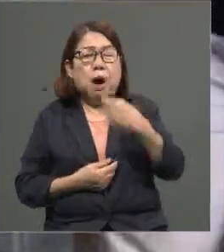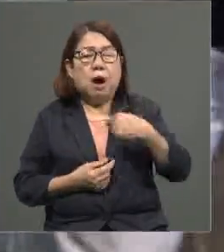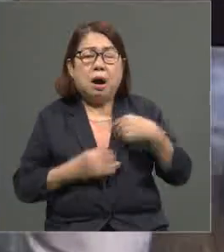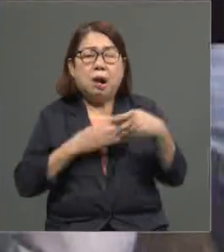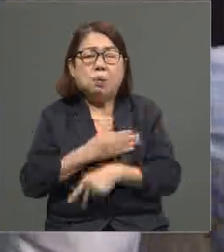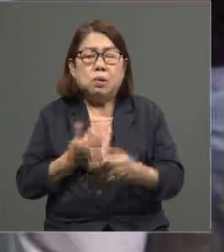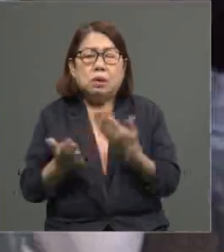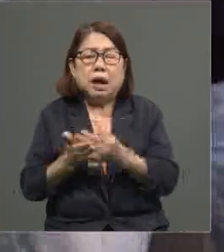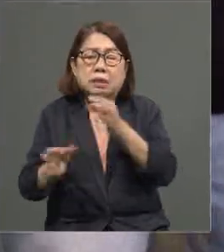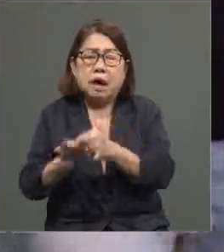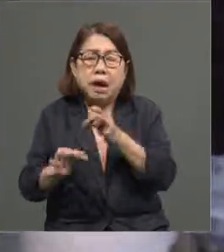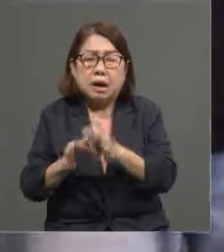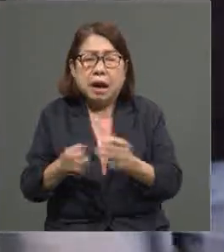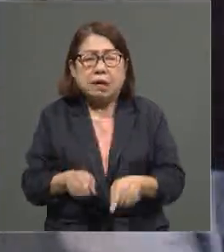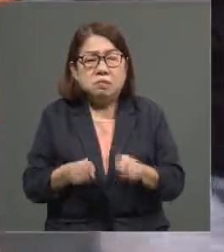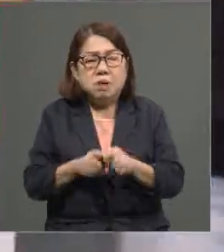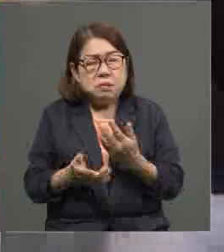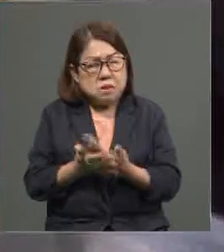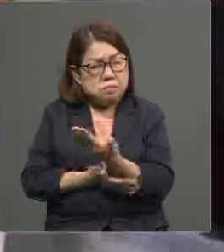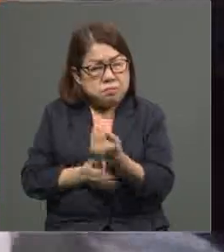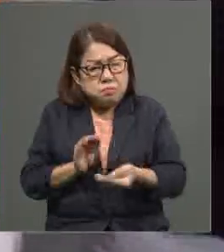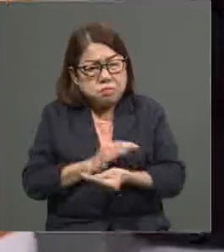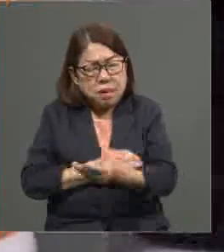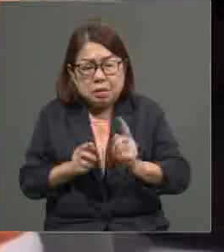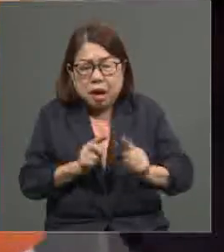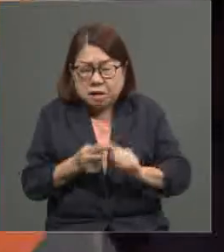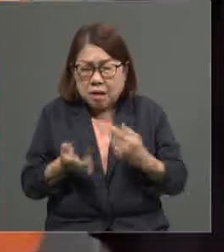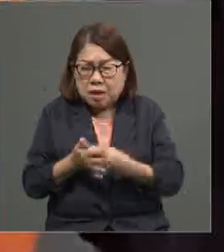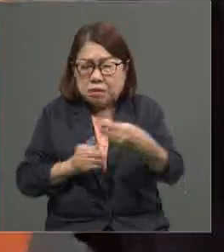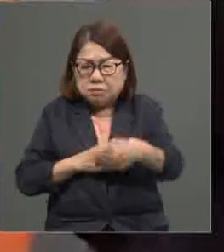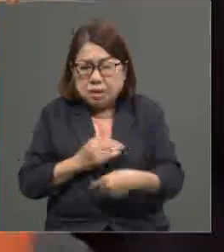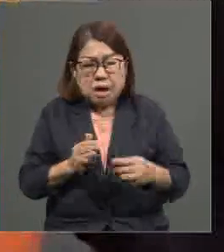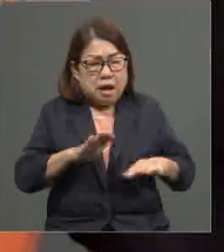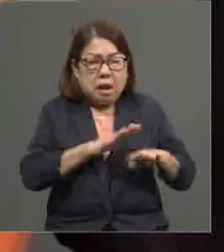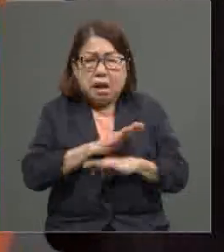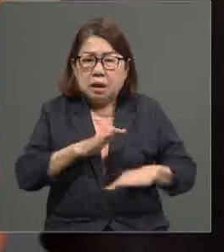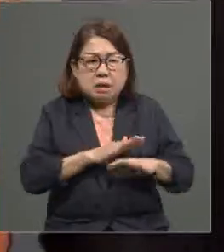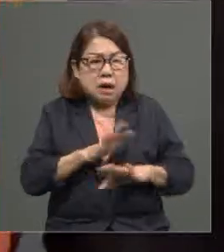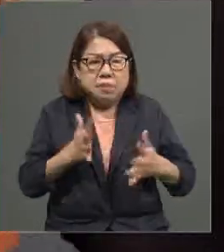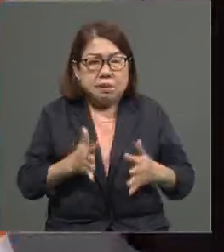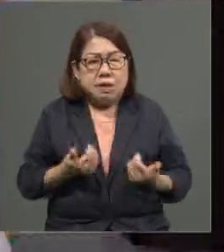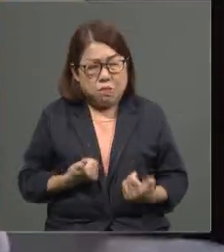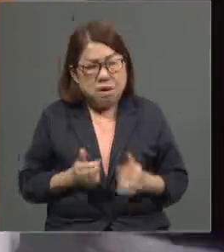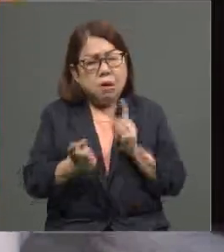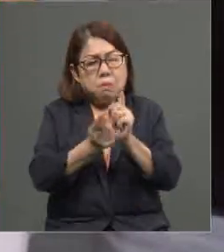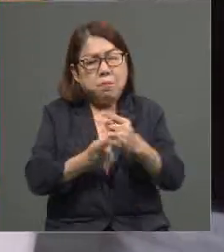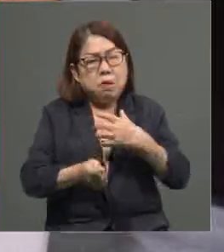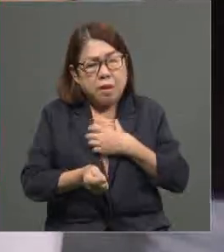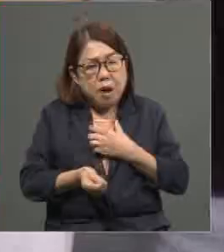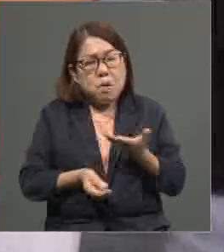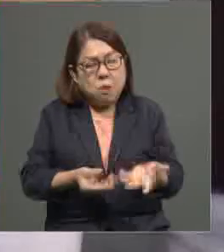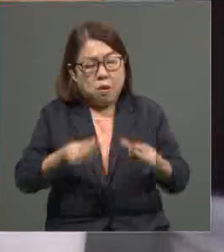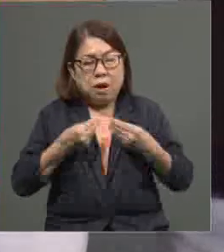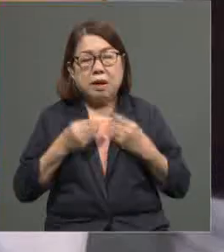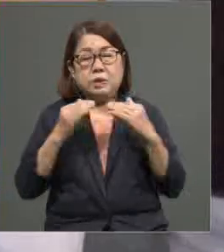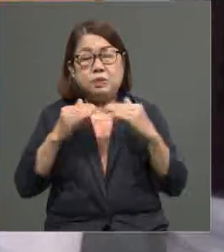เงินธนาคารและตบทรัพย์โดยไม่มีหลักฐานเชื่อว่าที่มาวันนี้จะได้รับความเป็นธรรมนะครับแล้วที่มาวันนี้เนี่ย